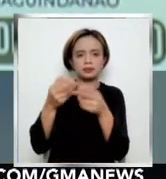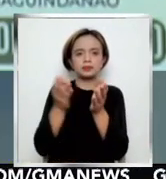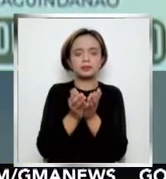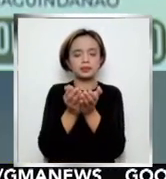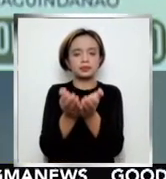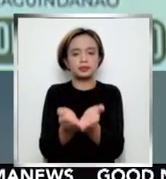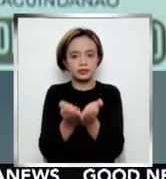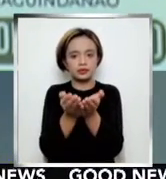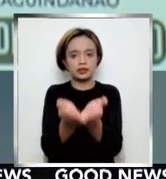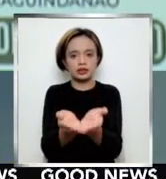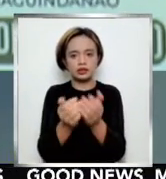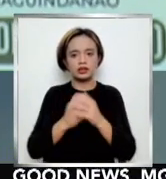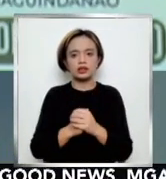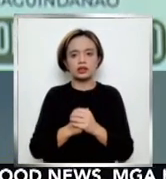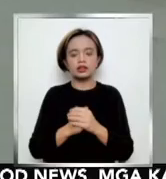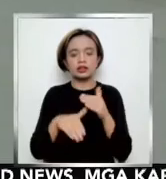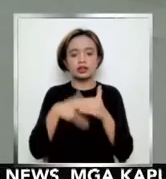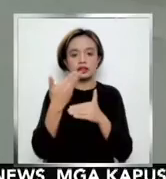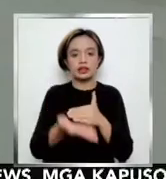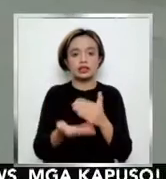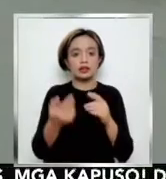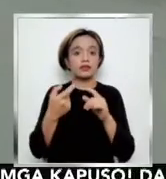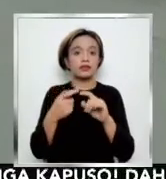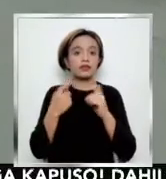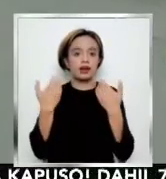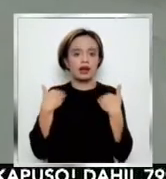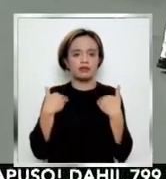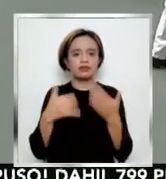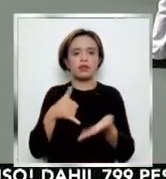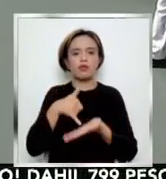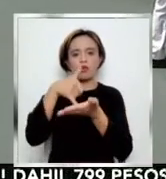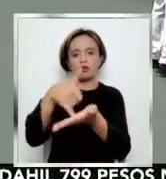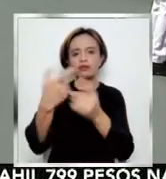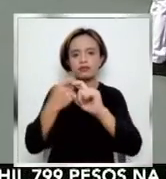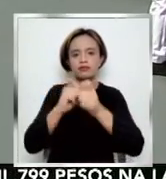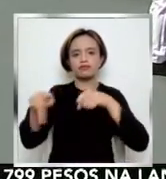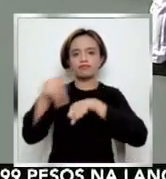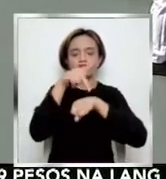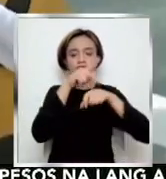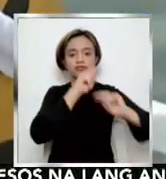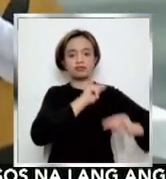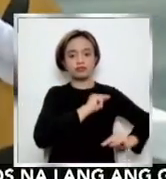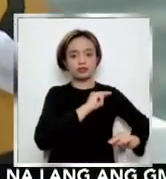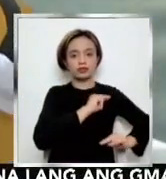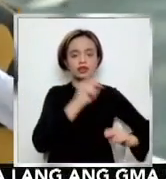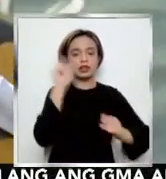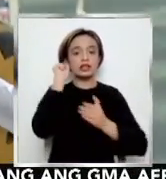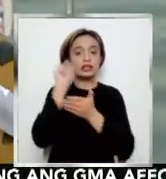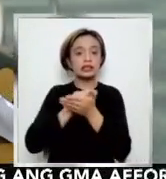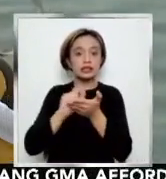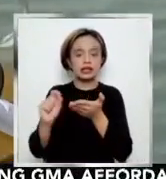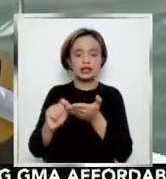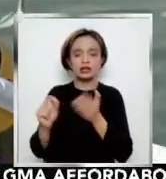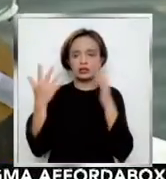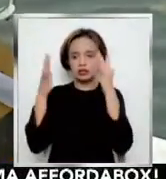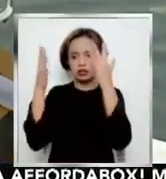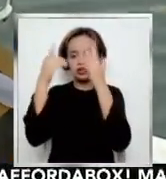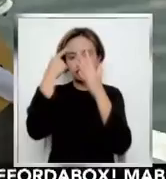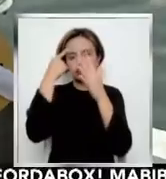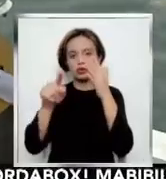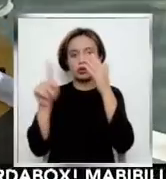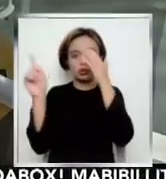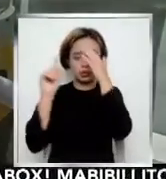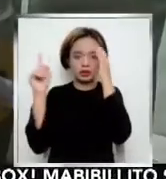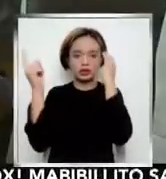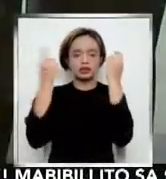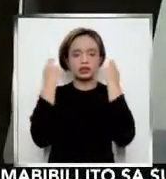Medal of Valor awardee mula sa Philippine Navy, na binigyang pugay ng Executive Secretary Lucas Bersamin na panauhing pandangal sa seremonya. I am